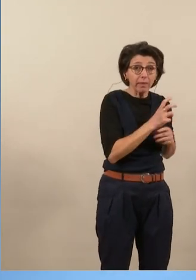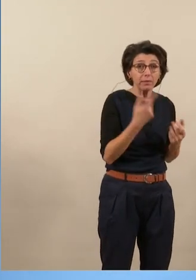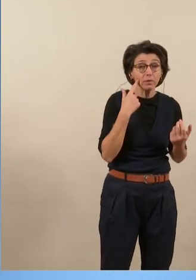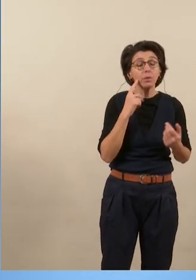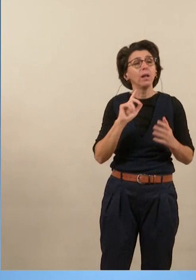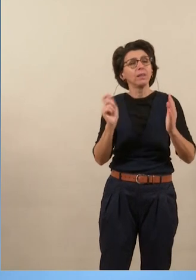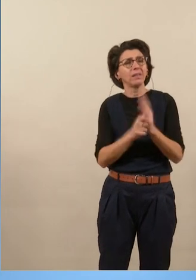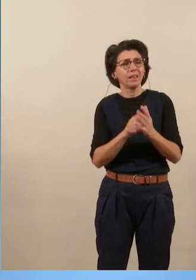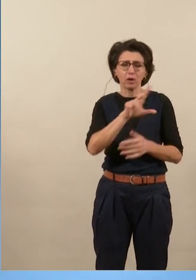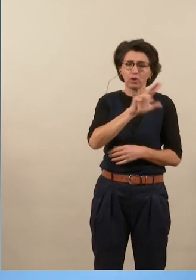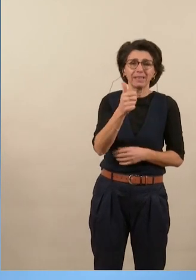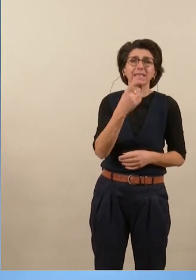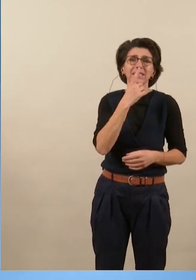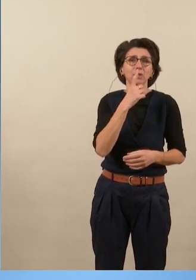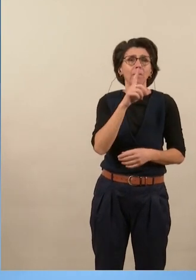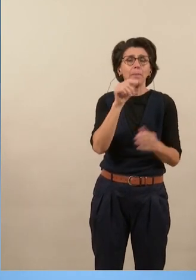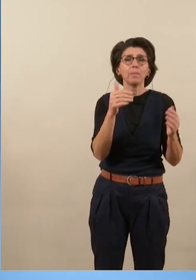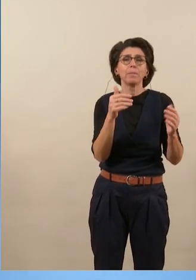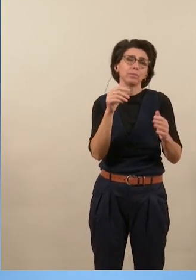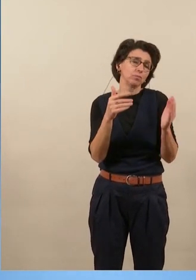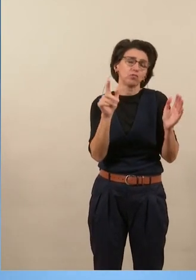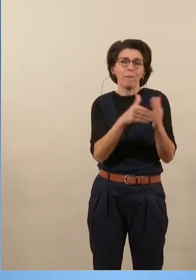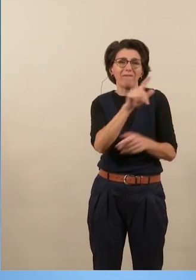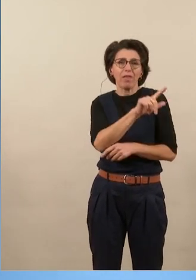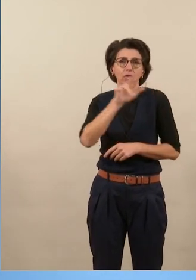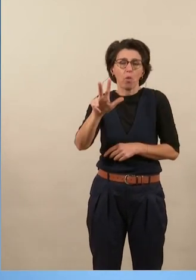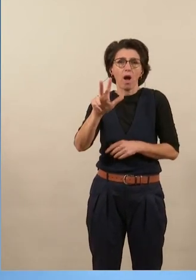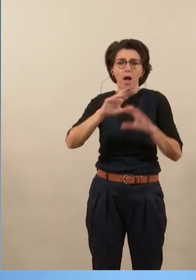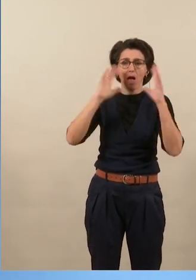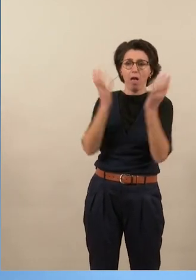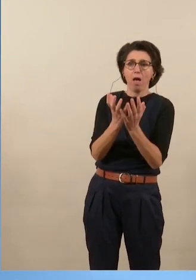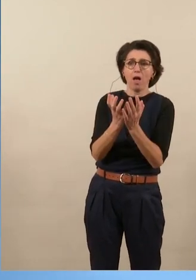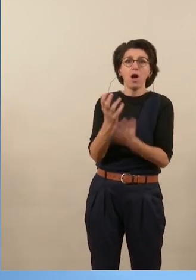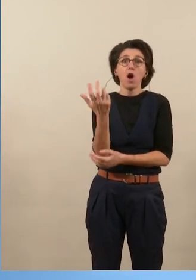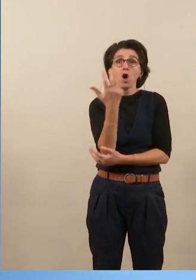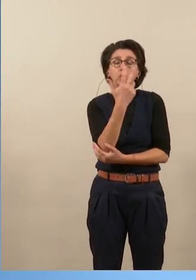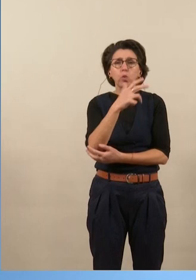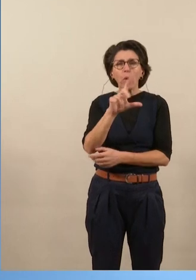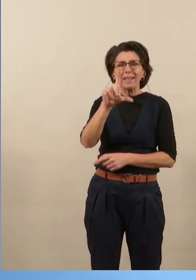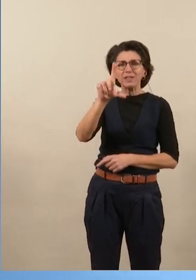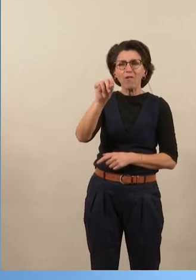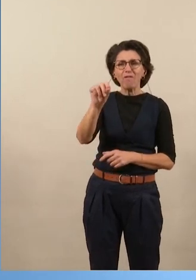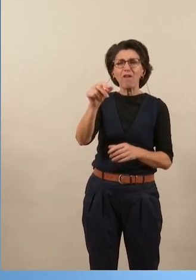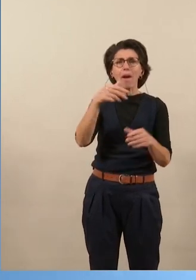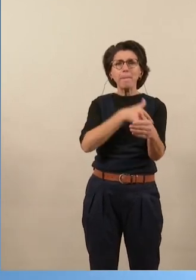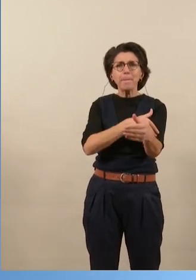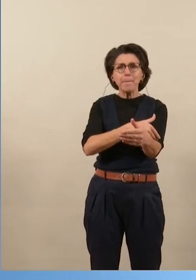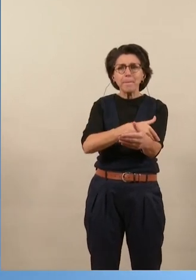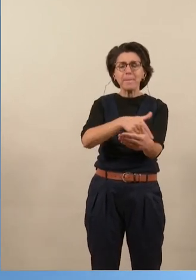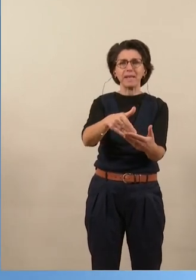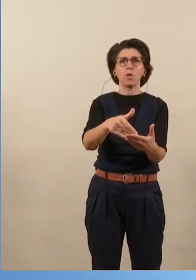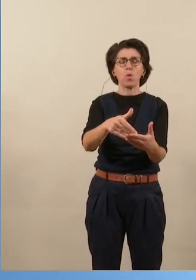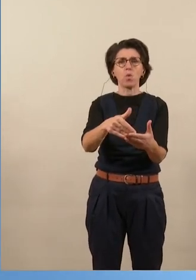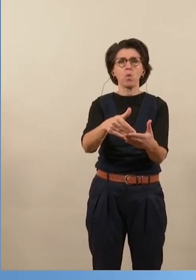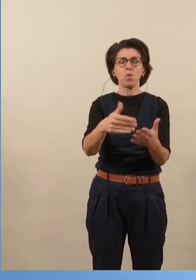s'élèverait à 320 millions alors c'est un chiffre qui peut nous parler parce que 320 millions bah à quelques